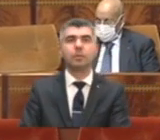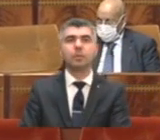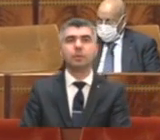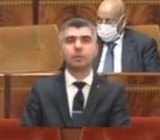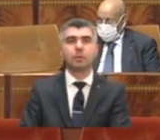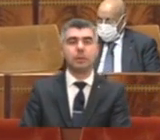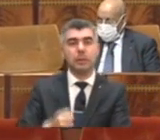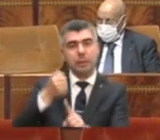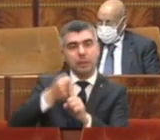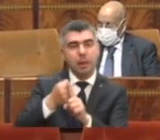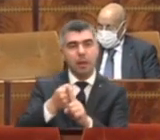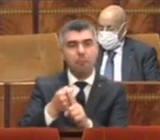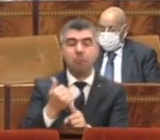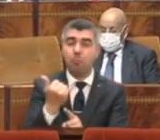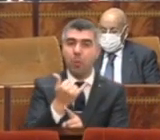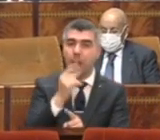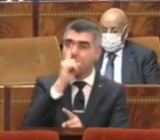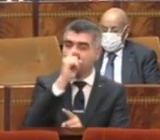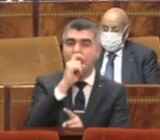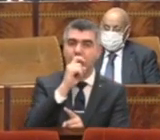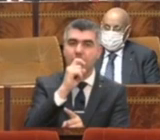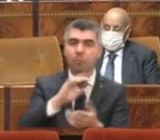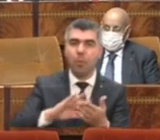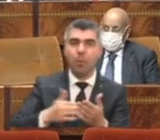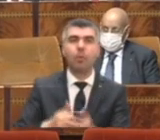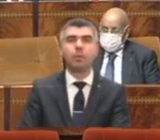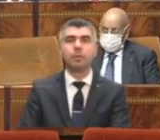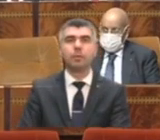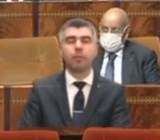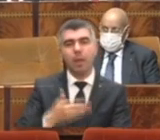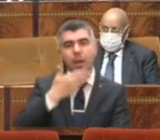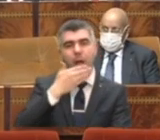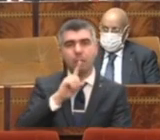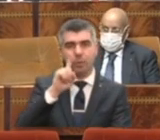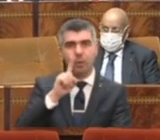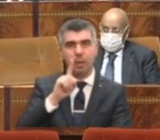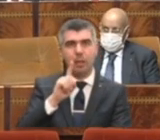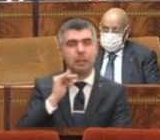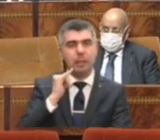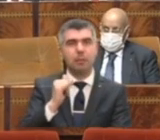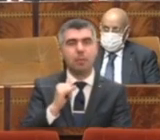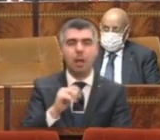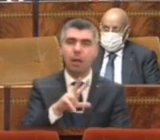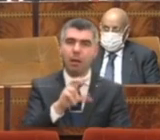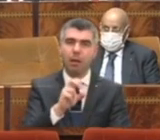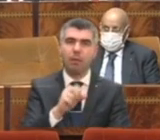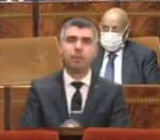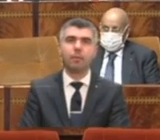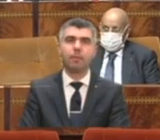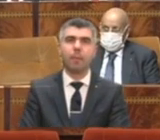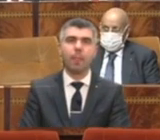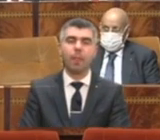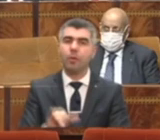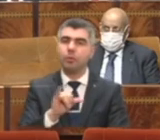هذه المهمة اللي هي مهمة صعبة ويعني وكبيرة، ولكن الحمد لله لدينا الثقة الكاملة فيك نظرا لاش